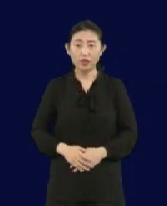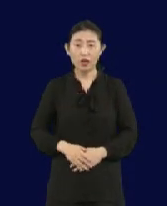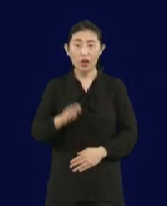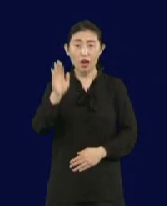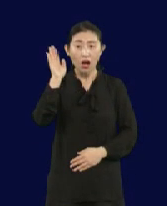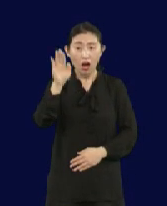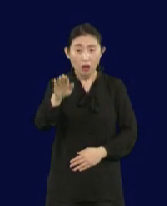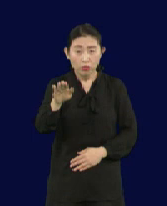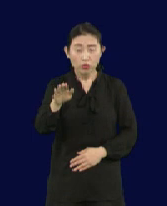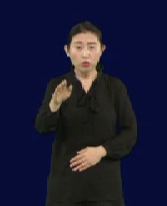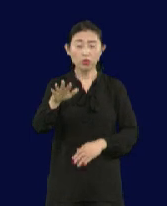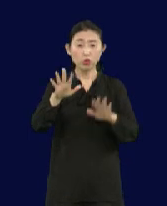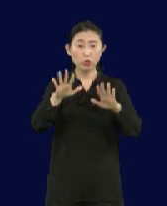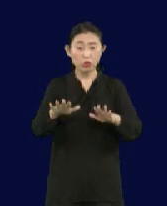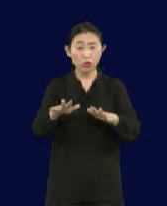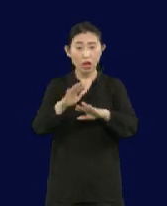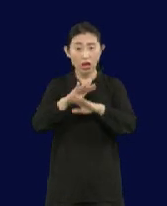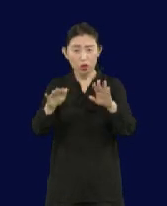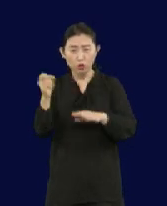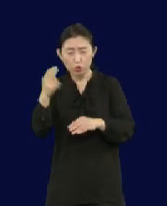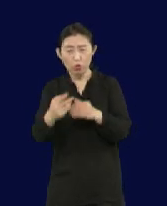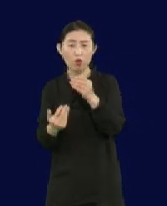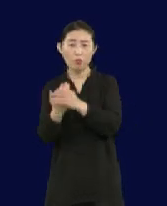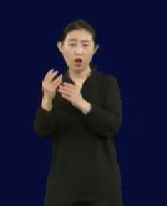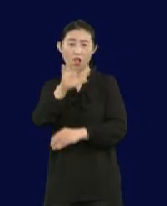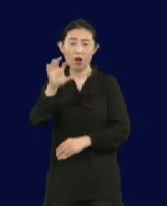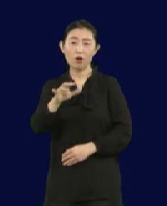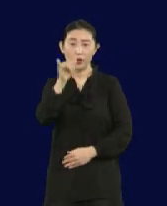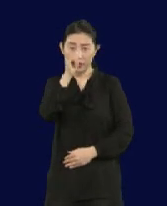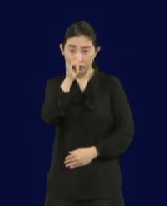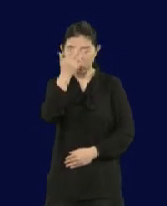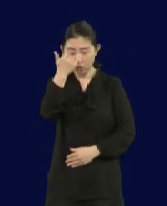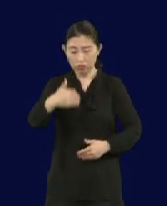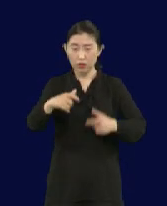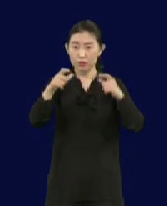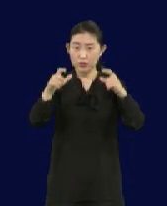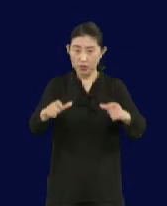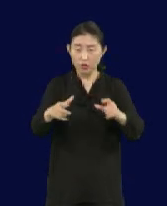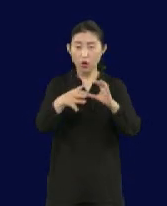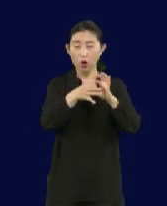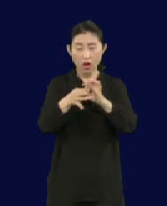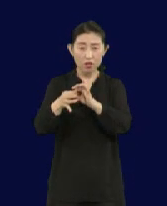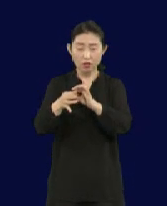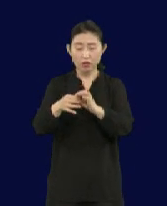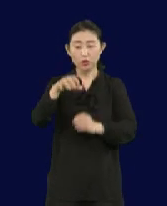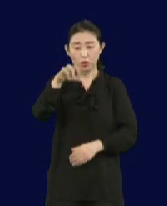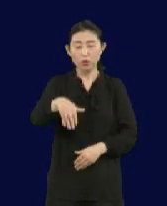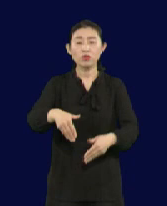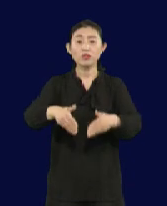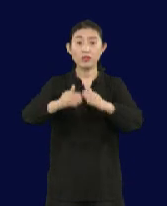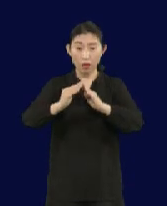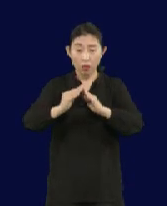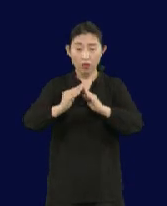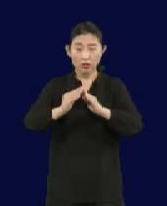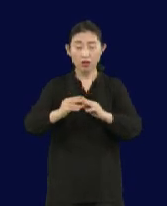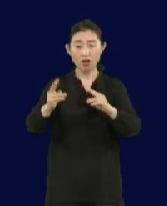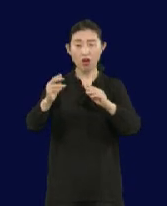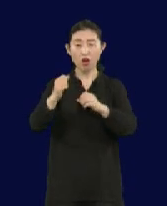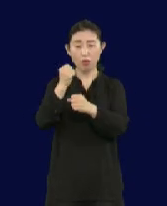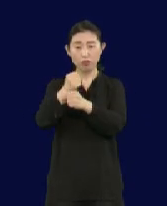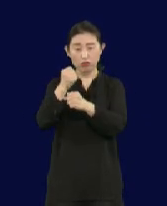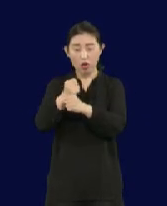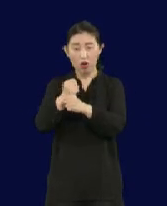장기적으로 언제든 재현될 수 있습니다. 그렇기 때문에 충남에서 이런 부분에 대한 R&D 센터를 세팅을 하고 그 부분에 대한